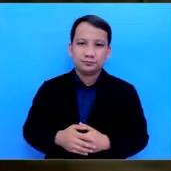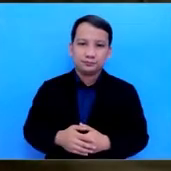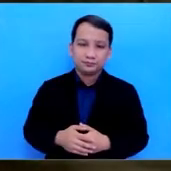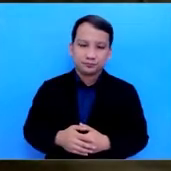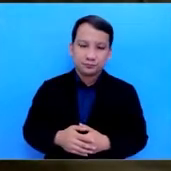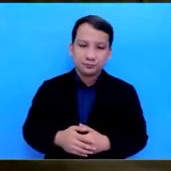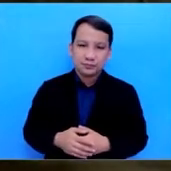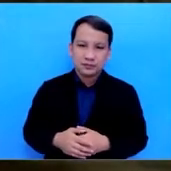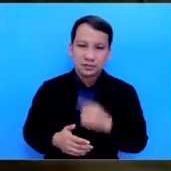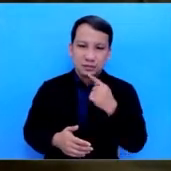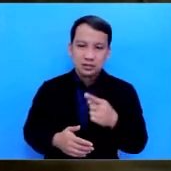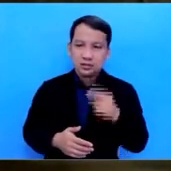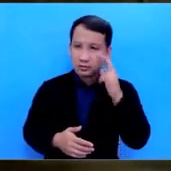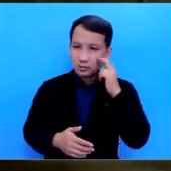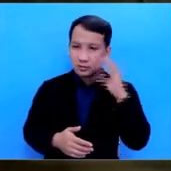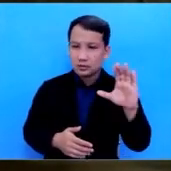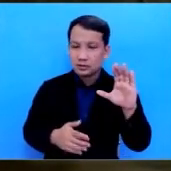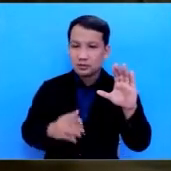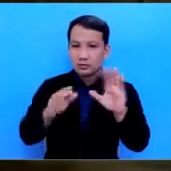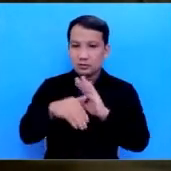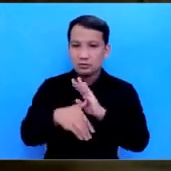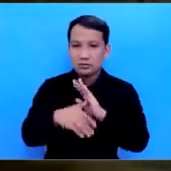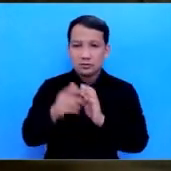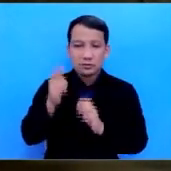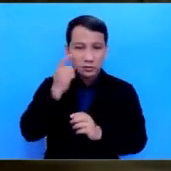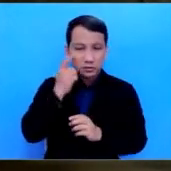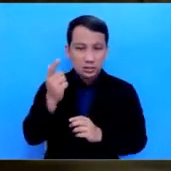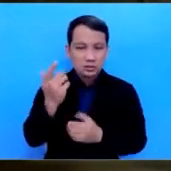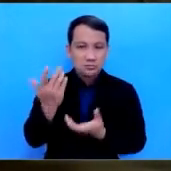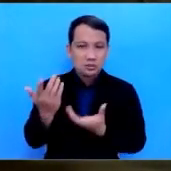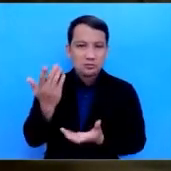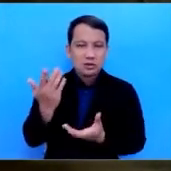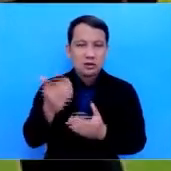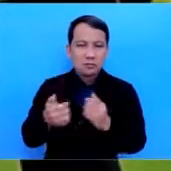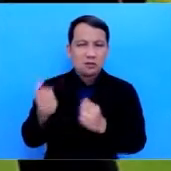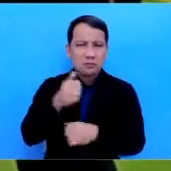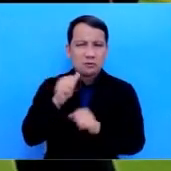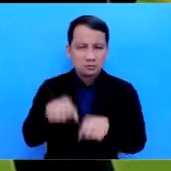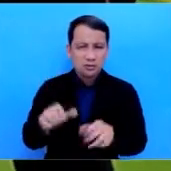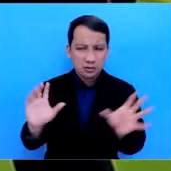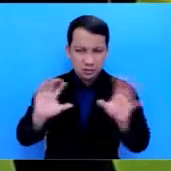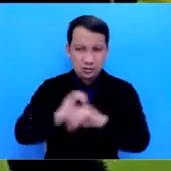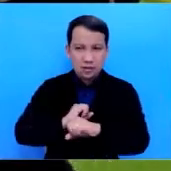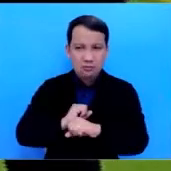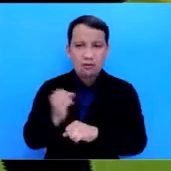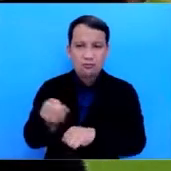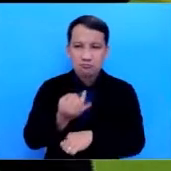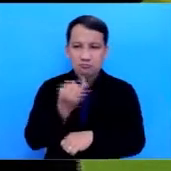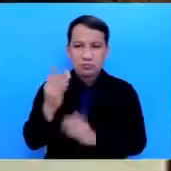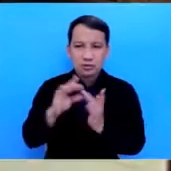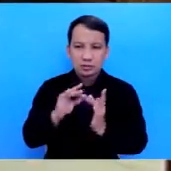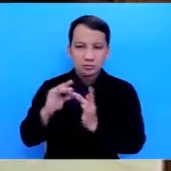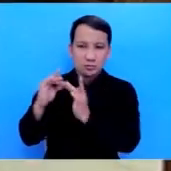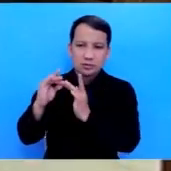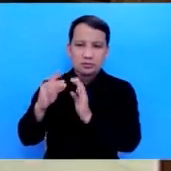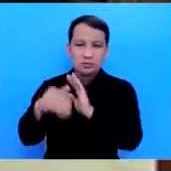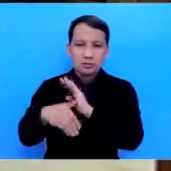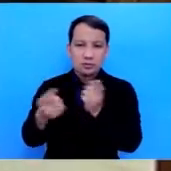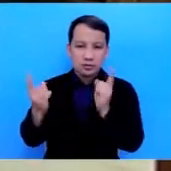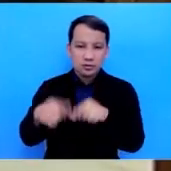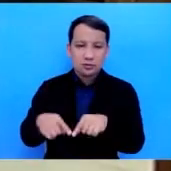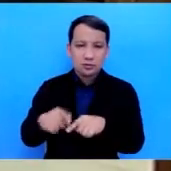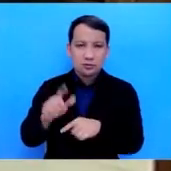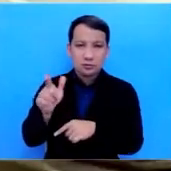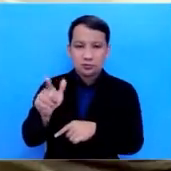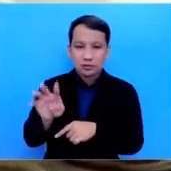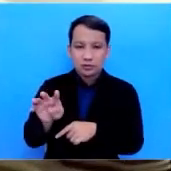Sa panayam ng Radyo 5 kay COMELEC Commissioner George Garcia, sinabi niyang tatapusin pa kasi ang special elections na gaganapin sa 24